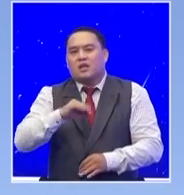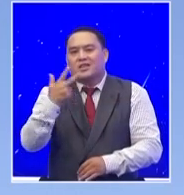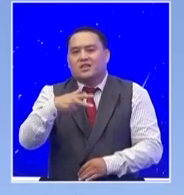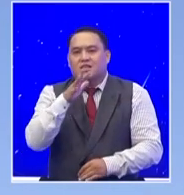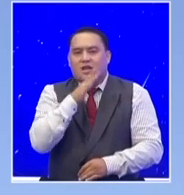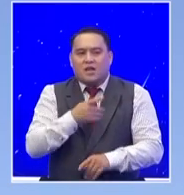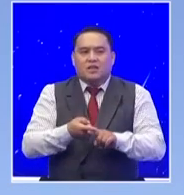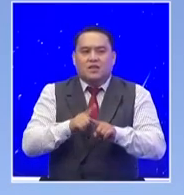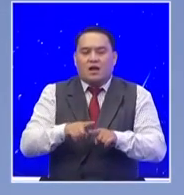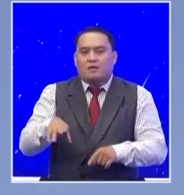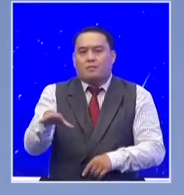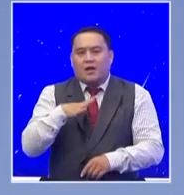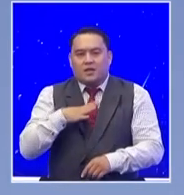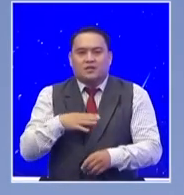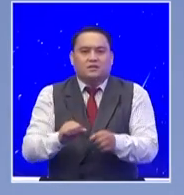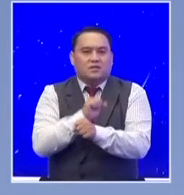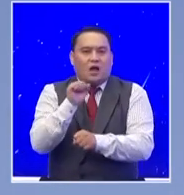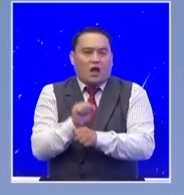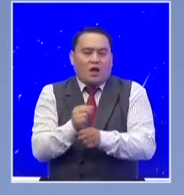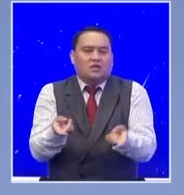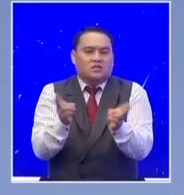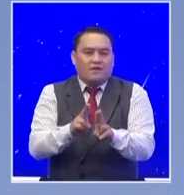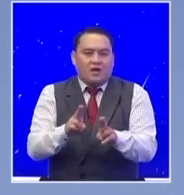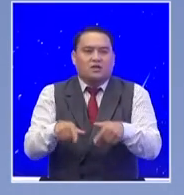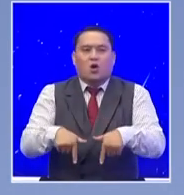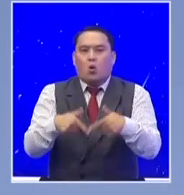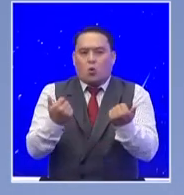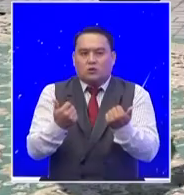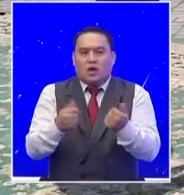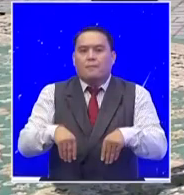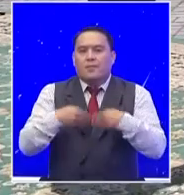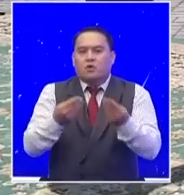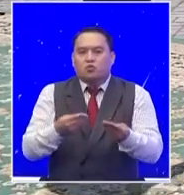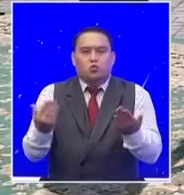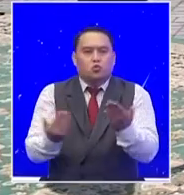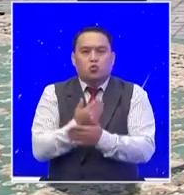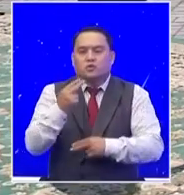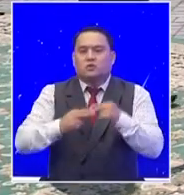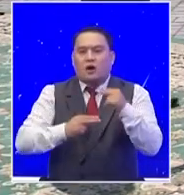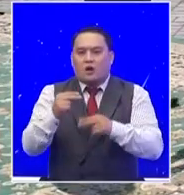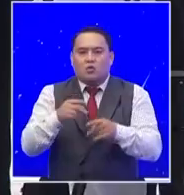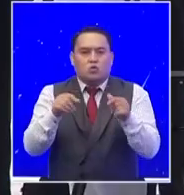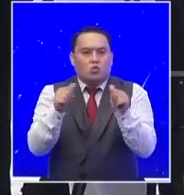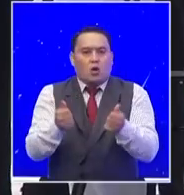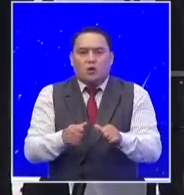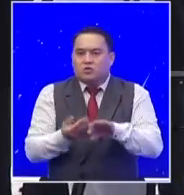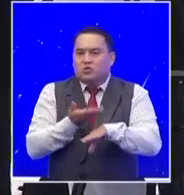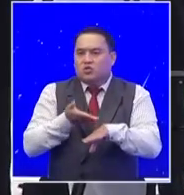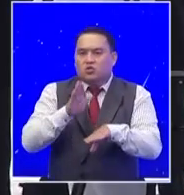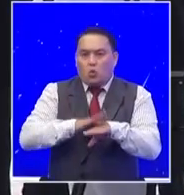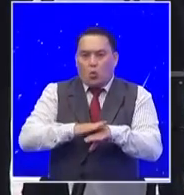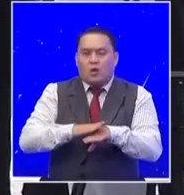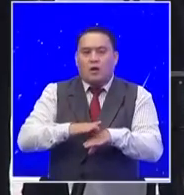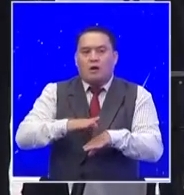30 лет на левобережье Каратала стояло недостроенное здание гостиницы. Придать изношенному строению соответствующий облик – задача не из легких.